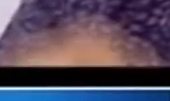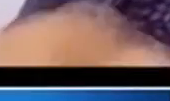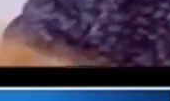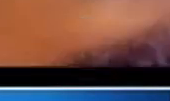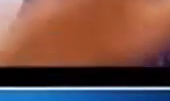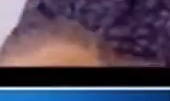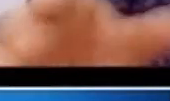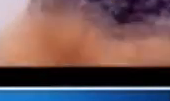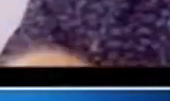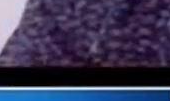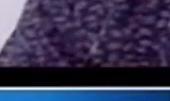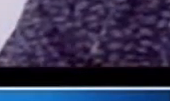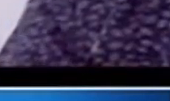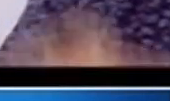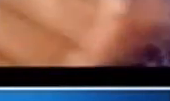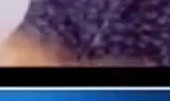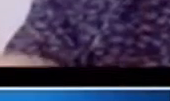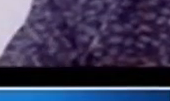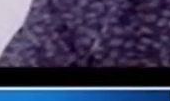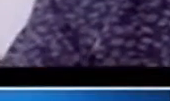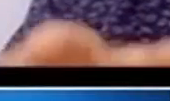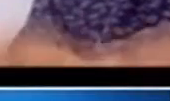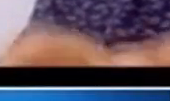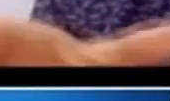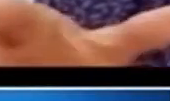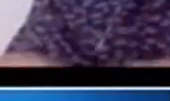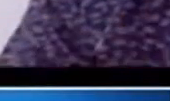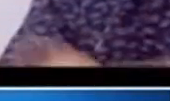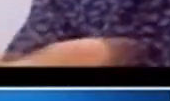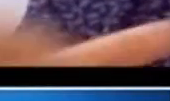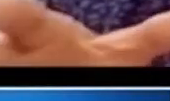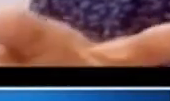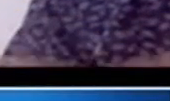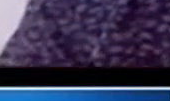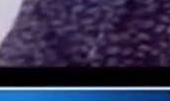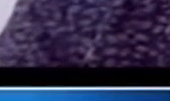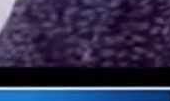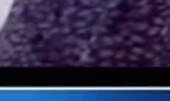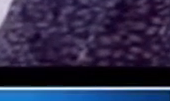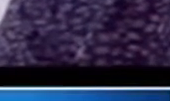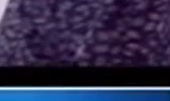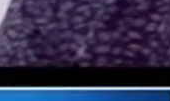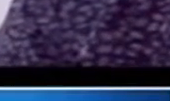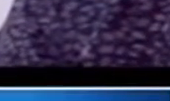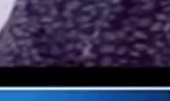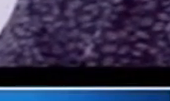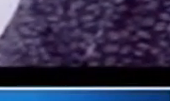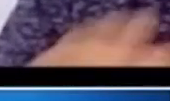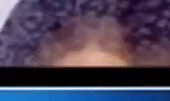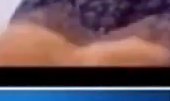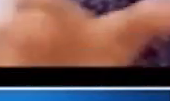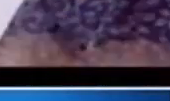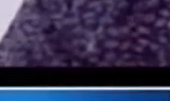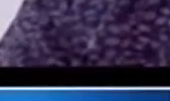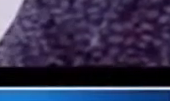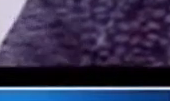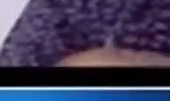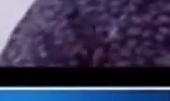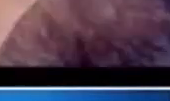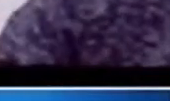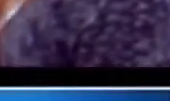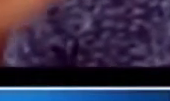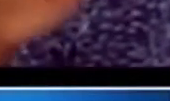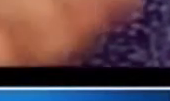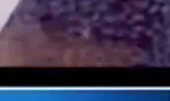tourism. Kung hindi kanya-kanya yon mga individual na mga lugar, yon ang paghahandaan namin. At sa the next 10